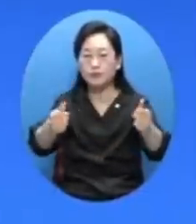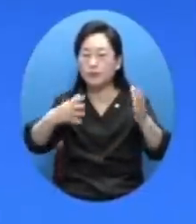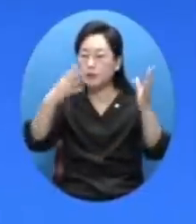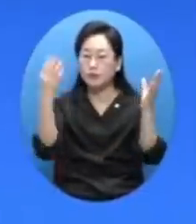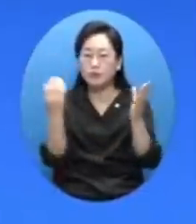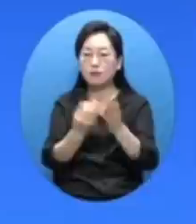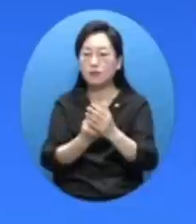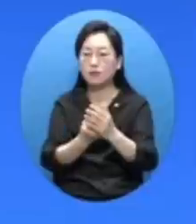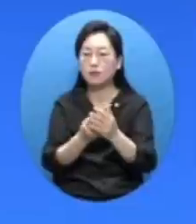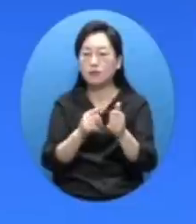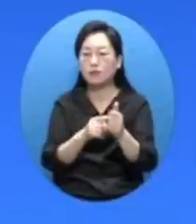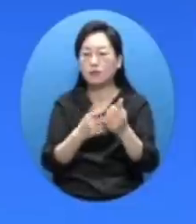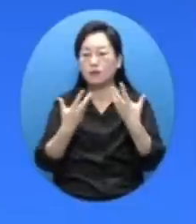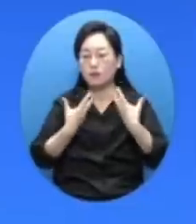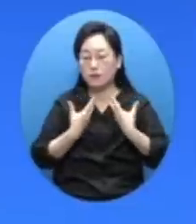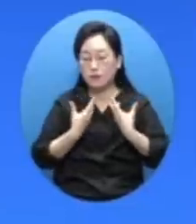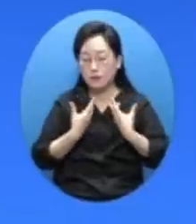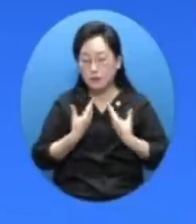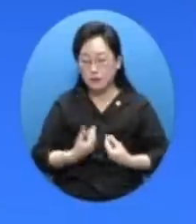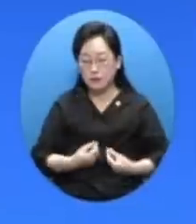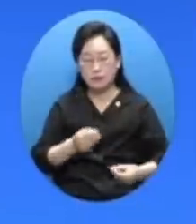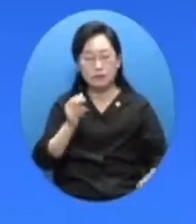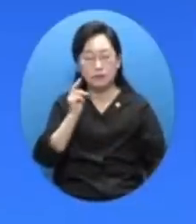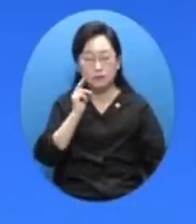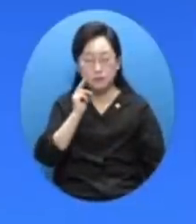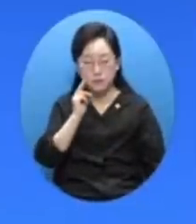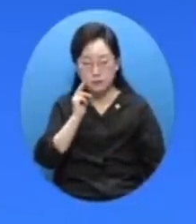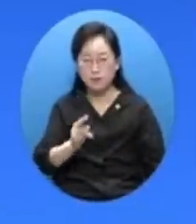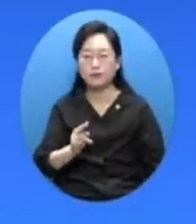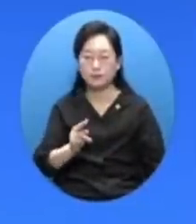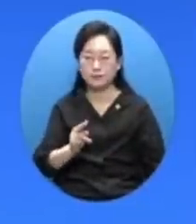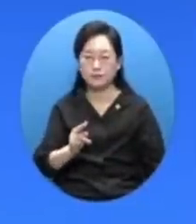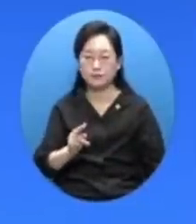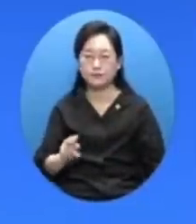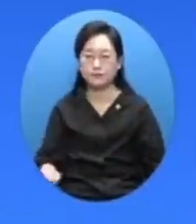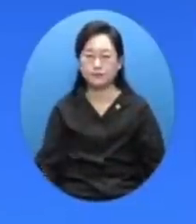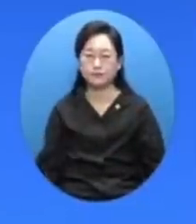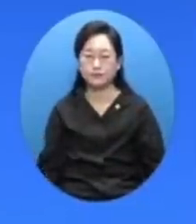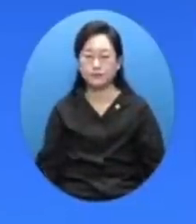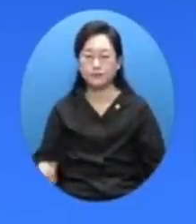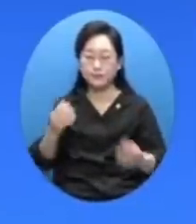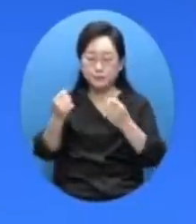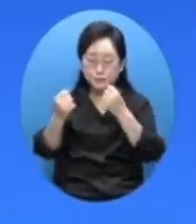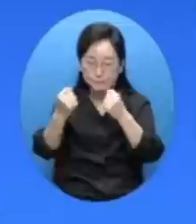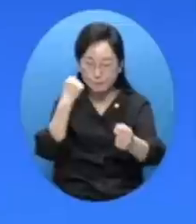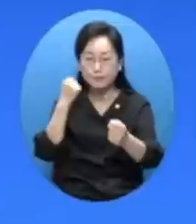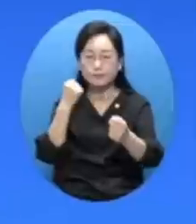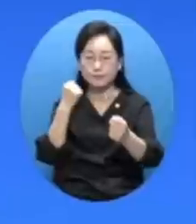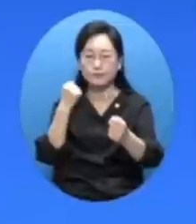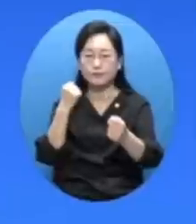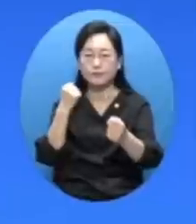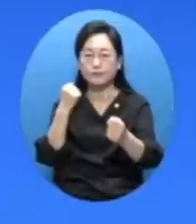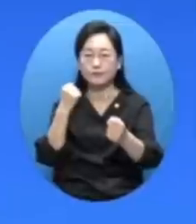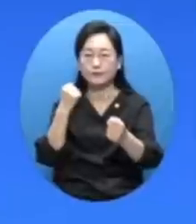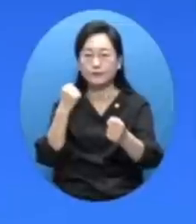완전히 절망해서 주저앉을 수밖에 없는 그런 모습이었습니다 그럼에도 불구하고